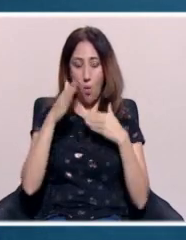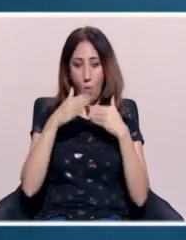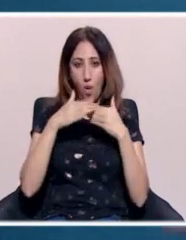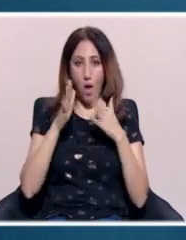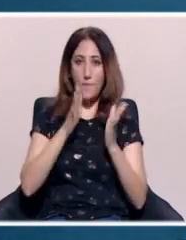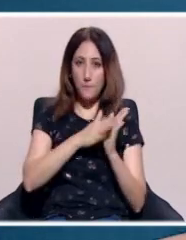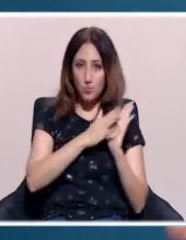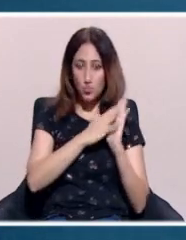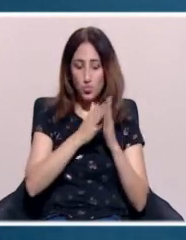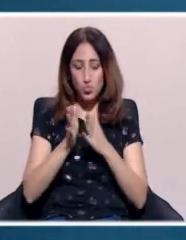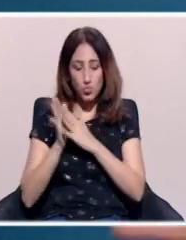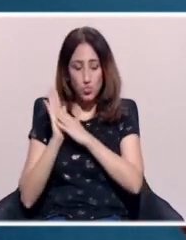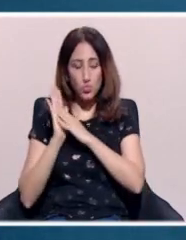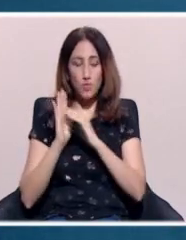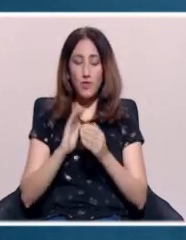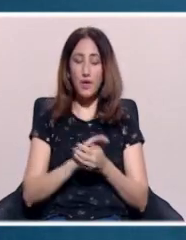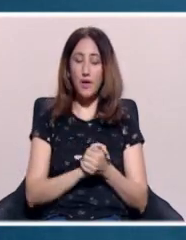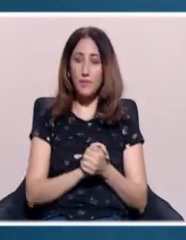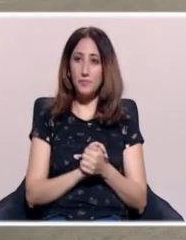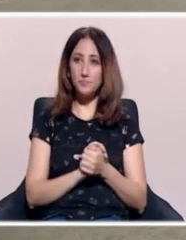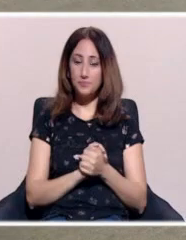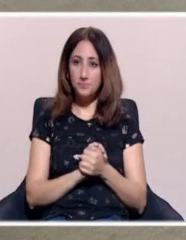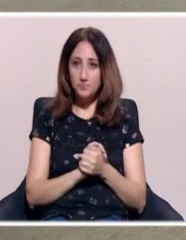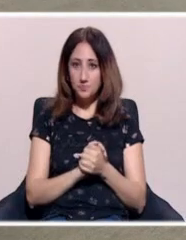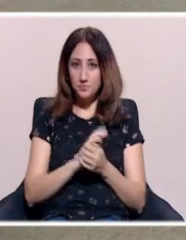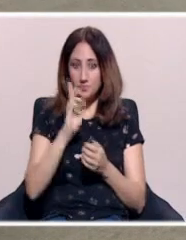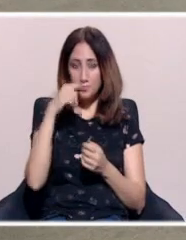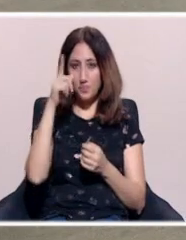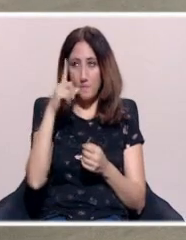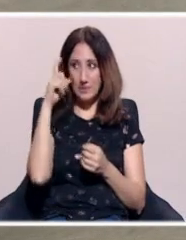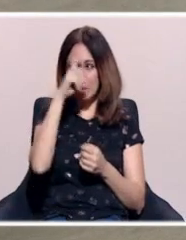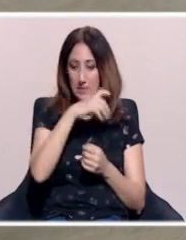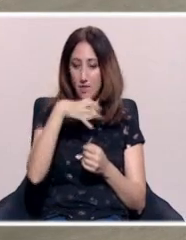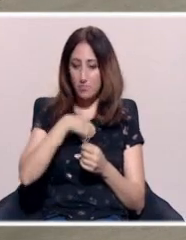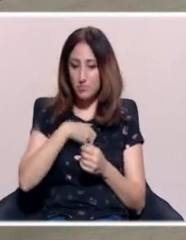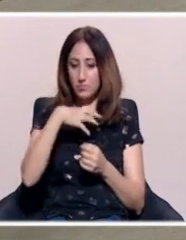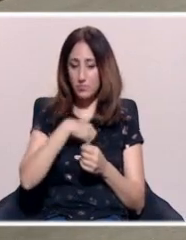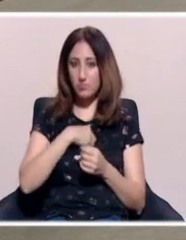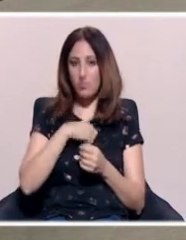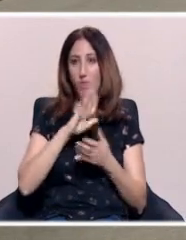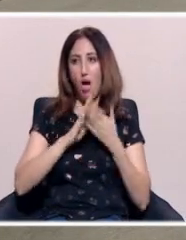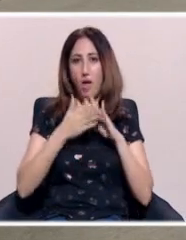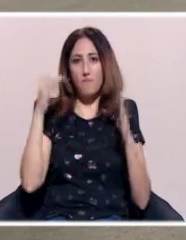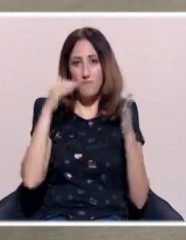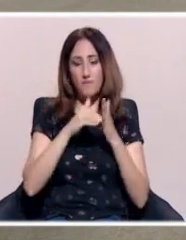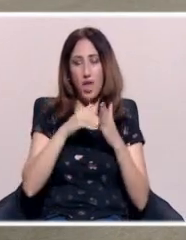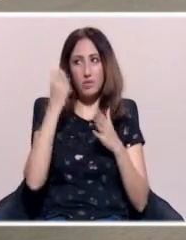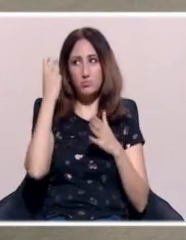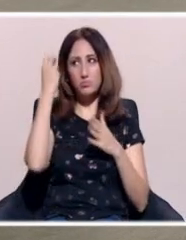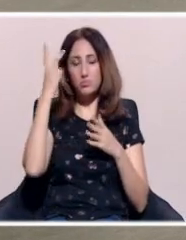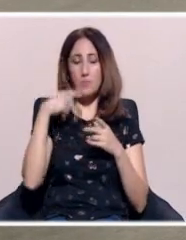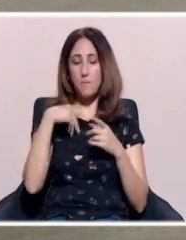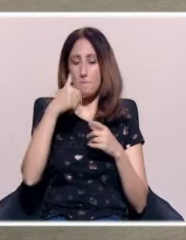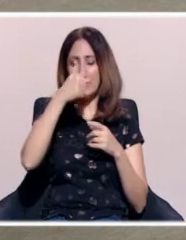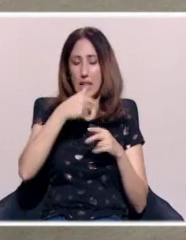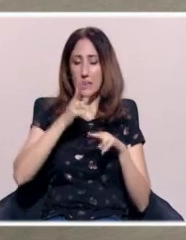بس هو مش صوفي يعني، هو اتألم كتير وقرر إن يبقى ليه فلسفة خاصة بيه، والفلسفة ديت